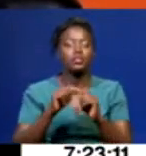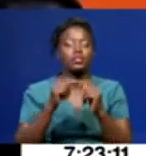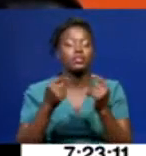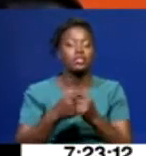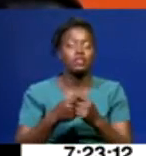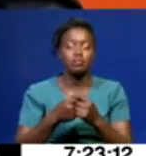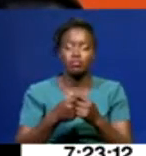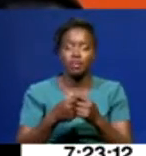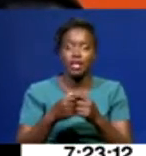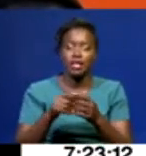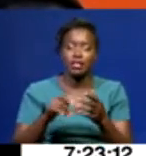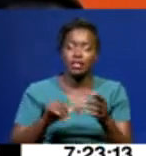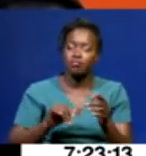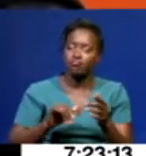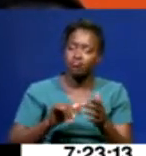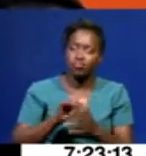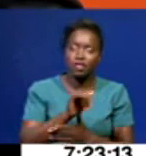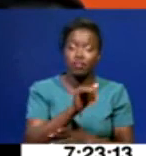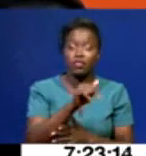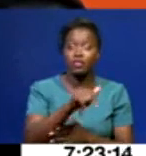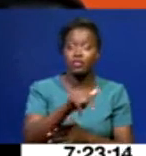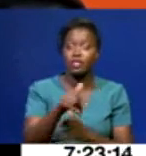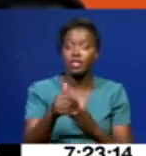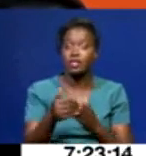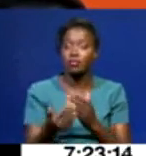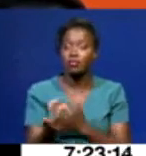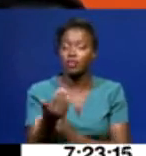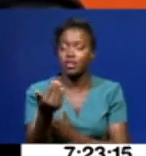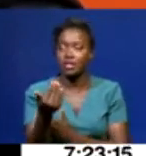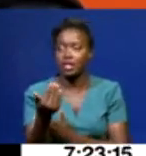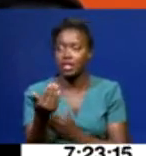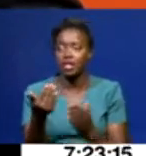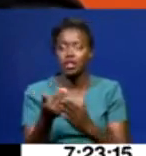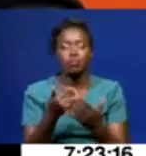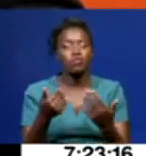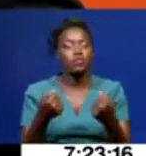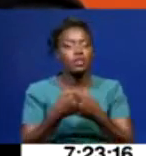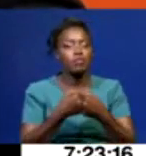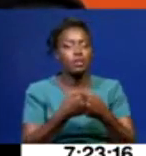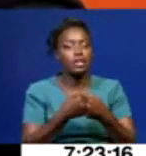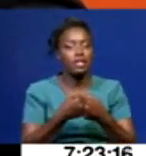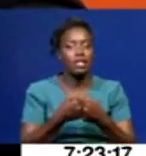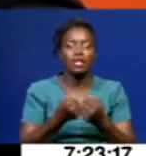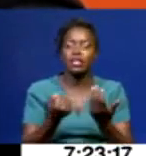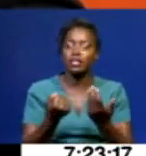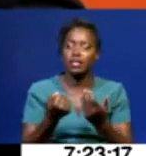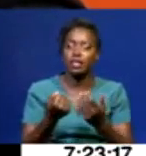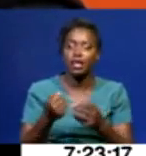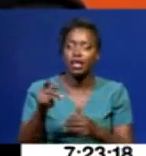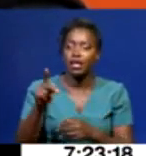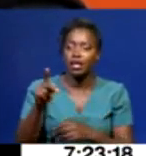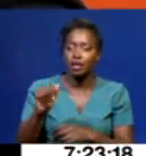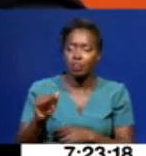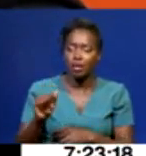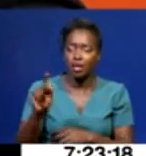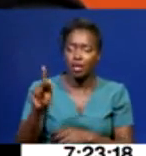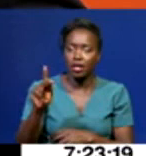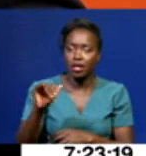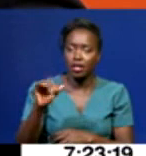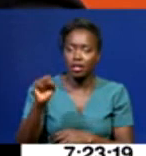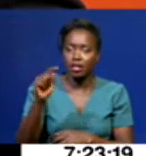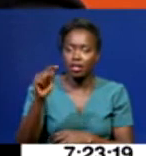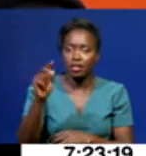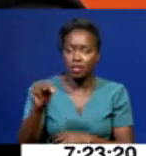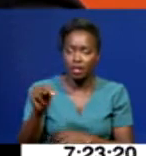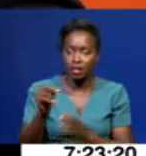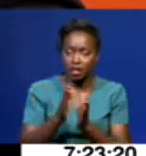Stars iliondoka humu nchini leo asubuhi kabla michuano yao ya kimataifa dhidi ya Mauritius na Pakistan nchini Mauritius. Mechi hizo